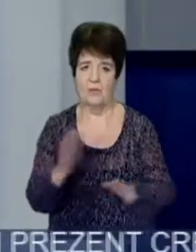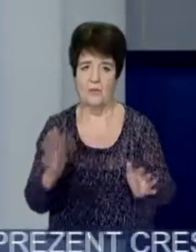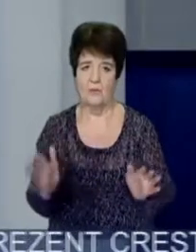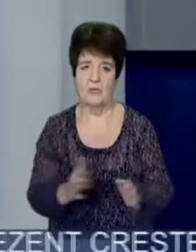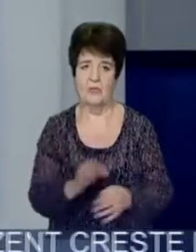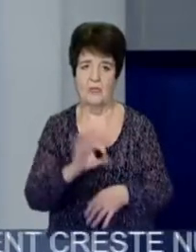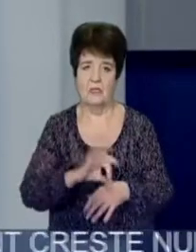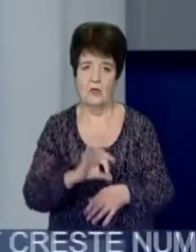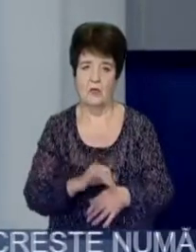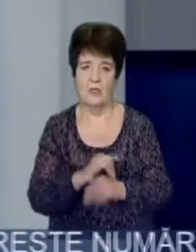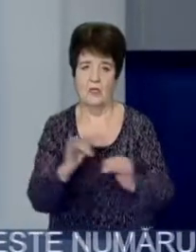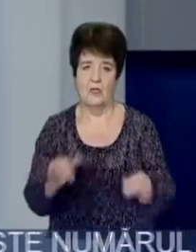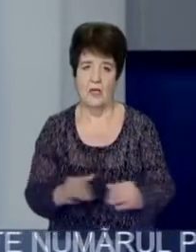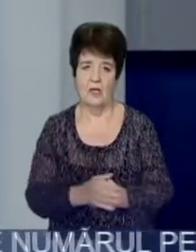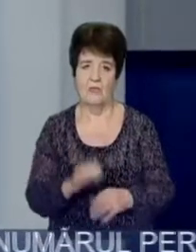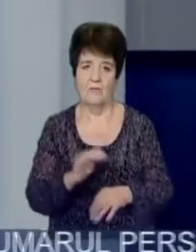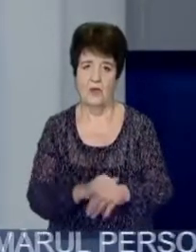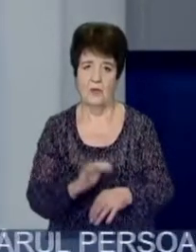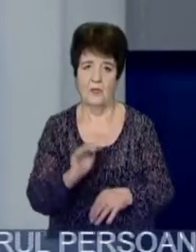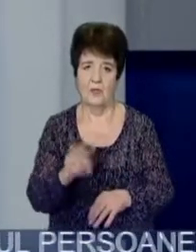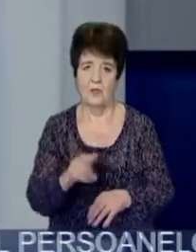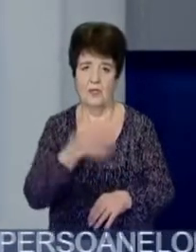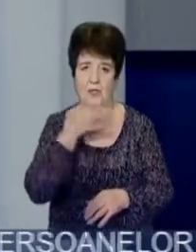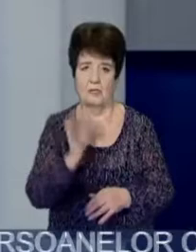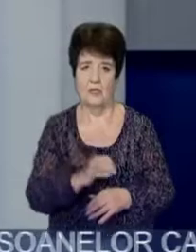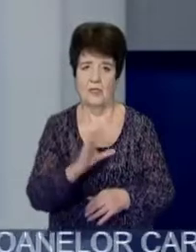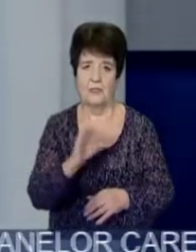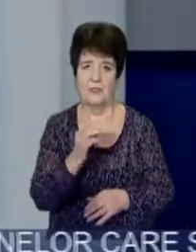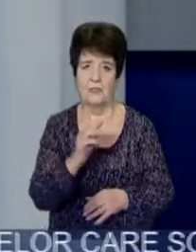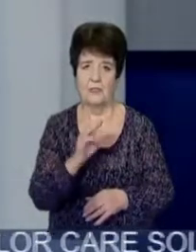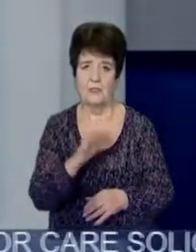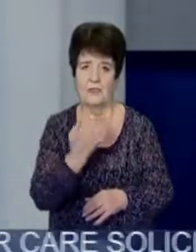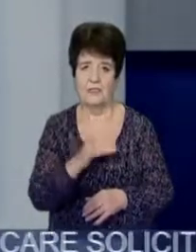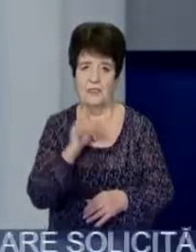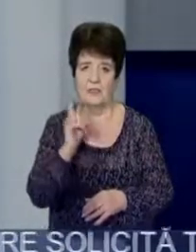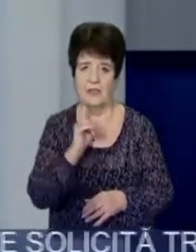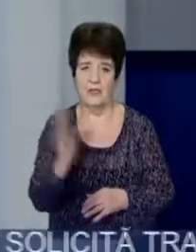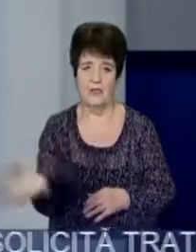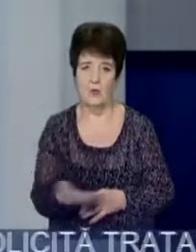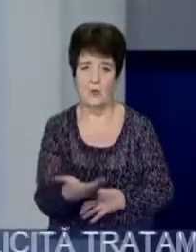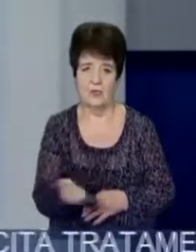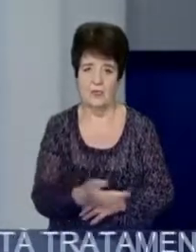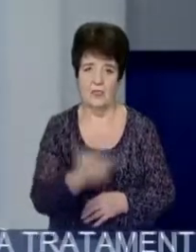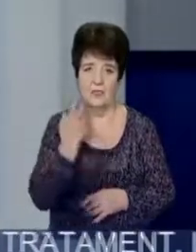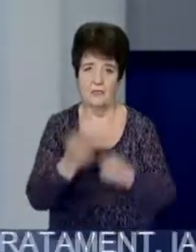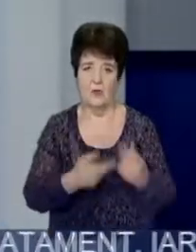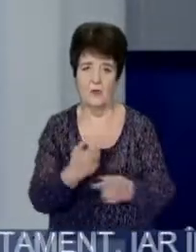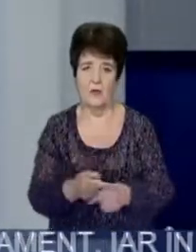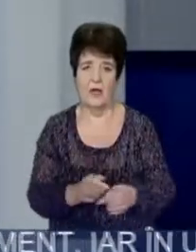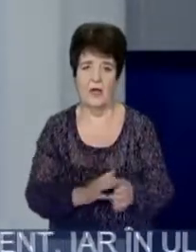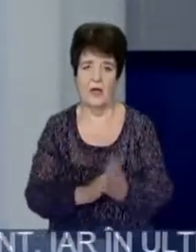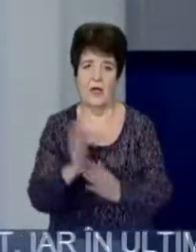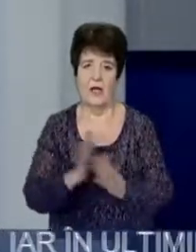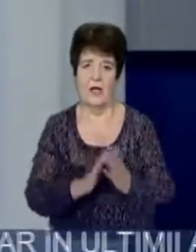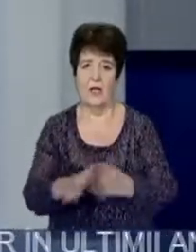se acutizează. Asta în pofida faptului că responsabilii de la spații verzi cosesc periodic ambrozia, care crește în zonele